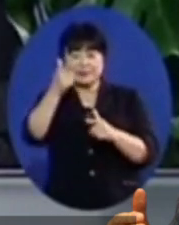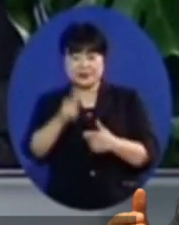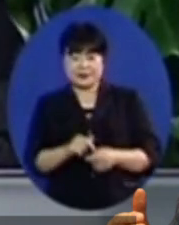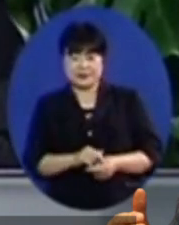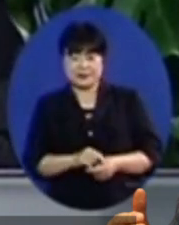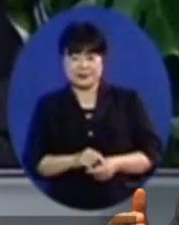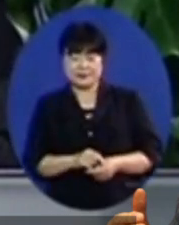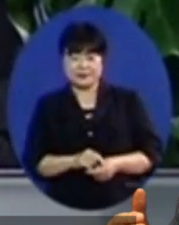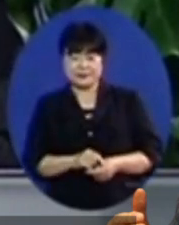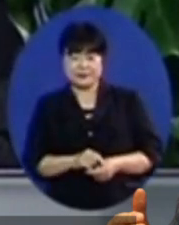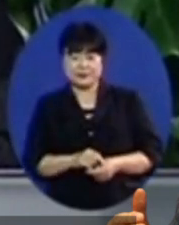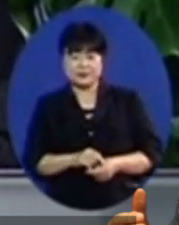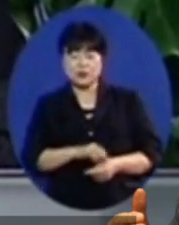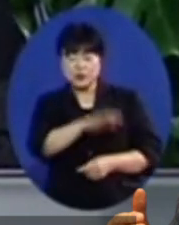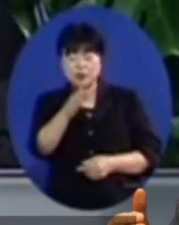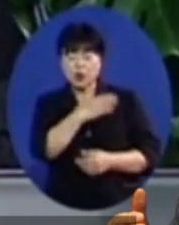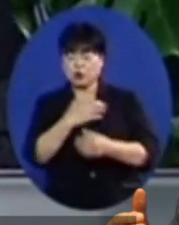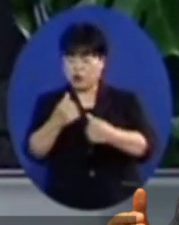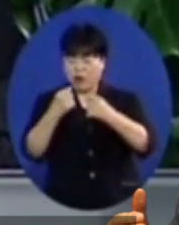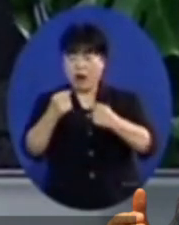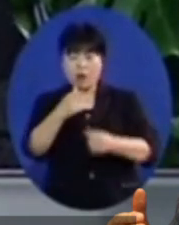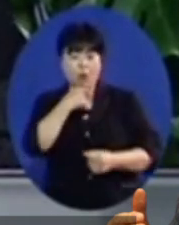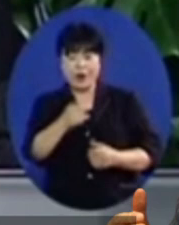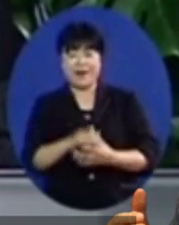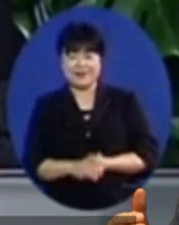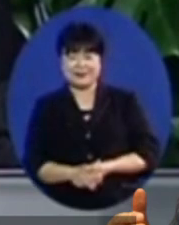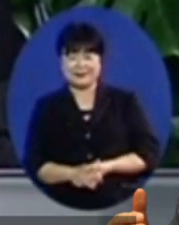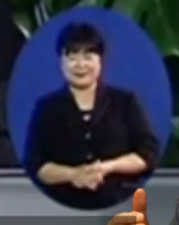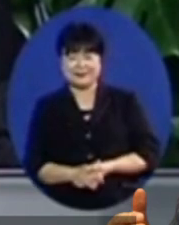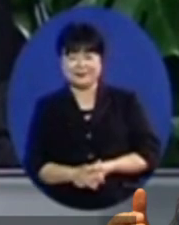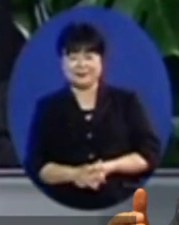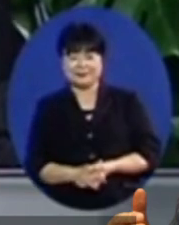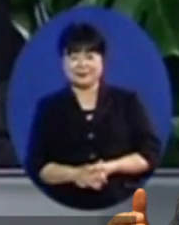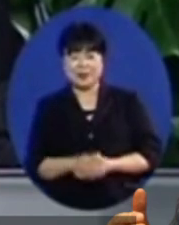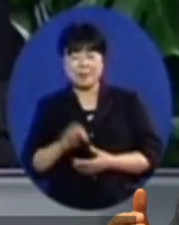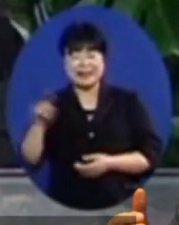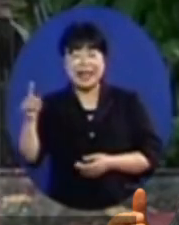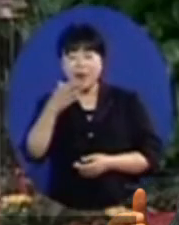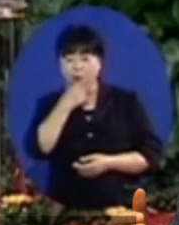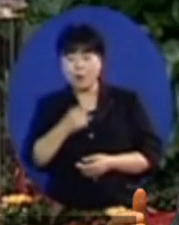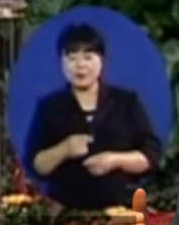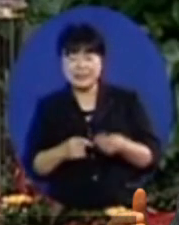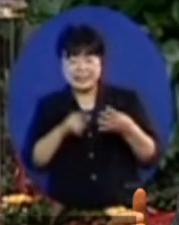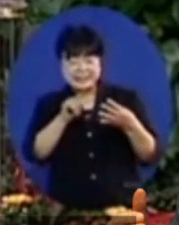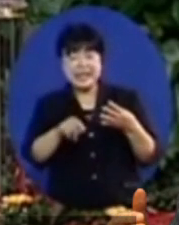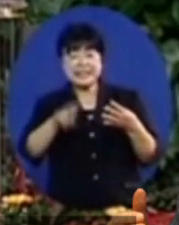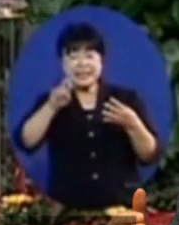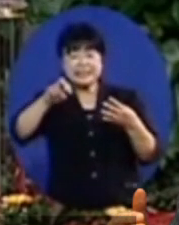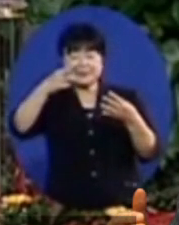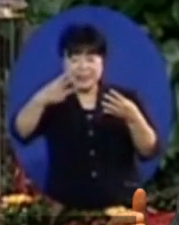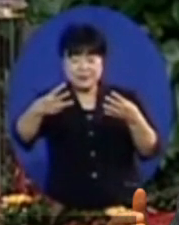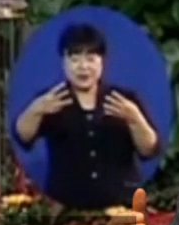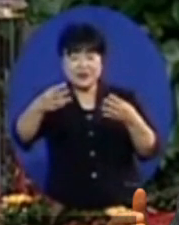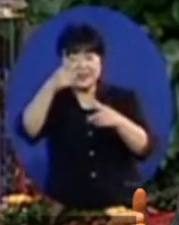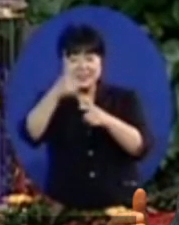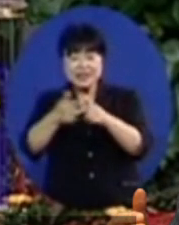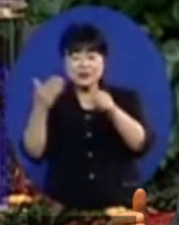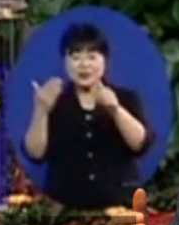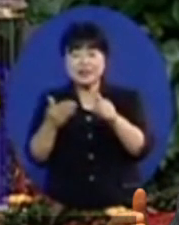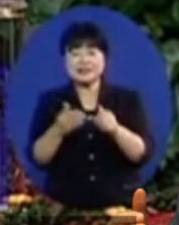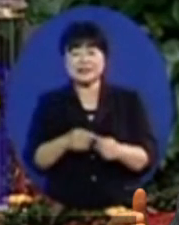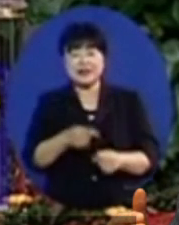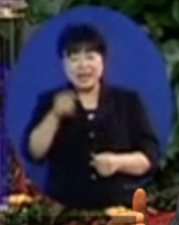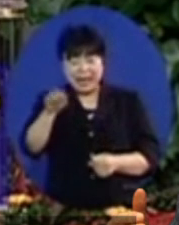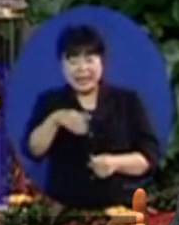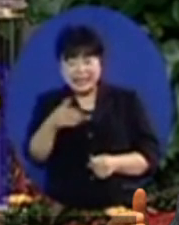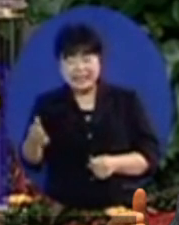우리가 다 건강한 것을 원하시는 것입니다. 마태복음 4장 23절로 24절에 보면 예수께서 온 갈릴리에